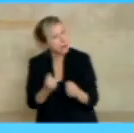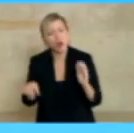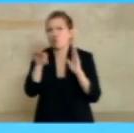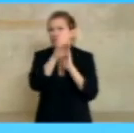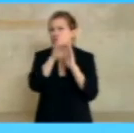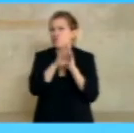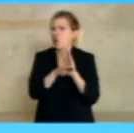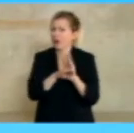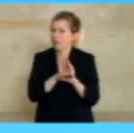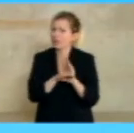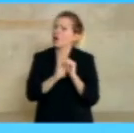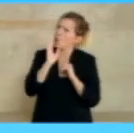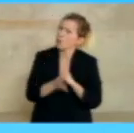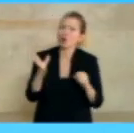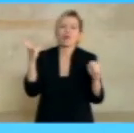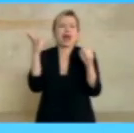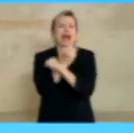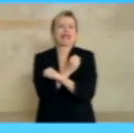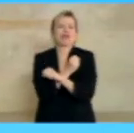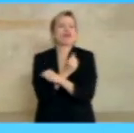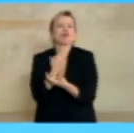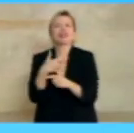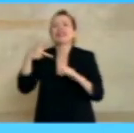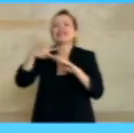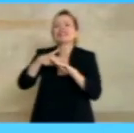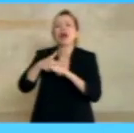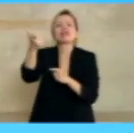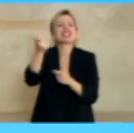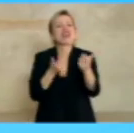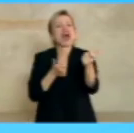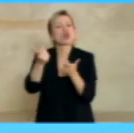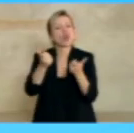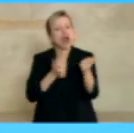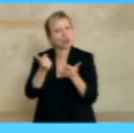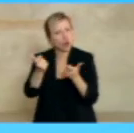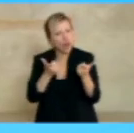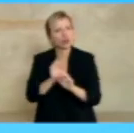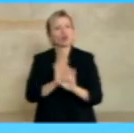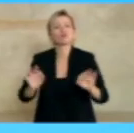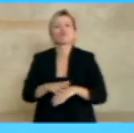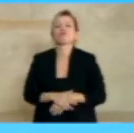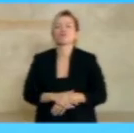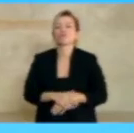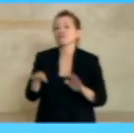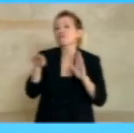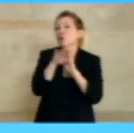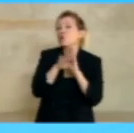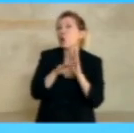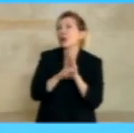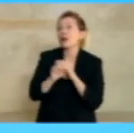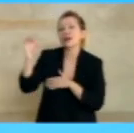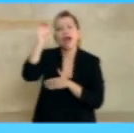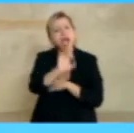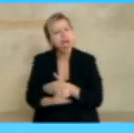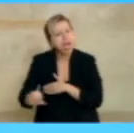σε περισσότερες επιχειρήσεις να έχουν πρόσβαση σε τραπεζικό δανεισμό. Όμως τα προγράμματα του ΕΣΠΑ και σε ένα βαθμό και του Ταμείου Ανάκαμψης